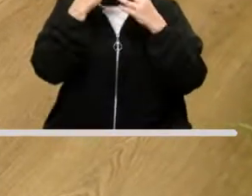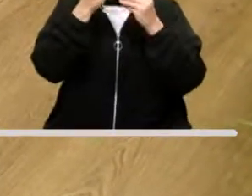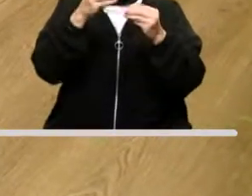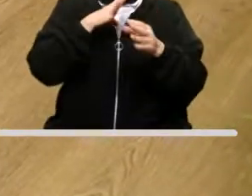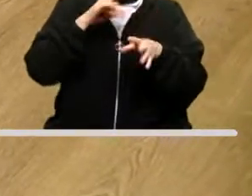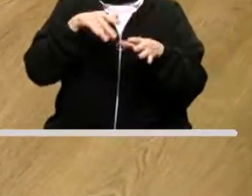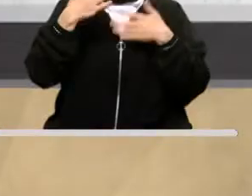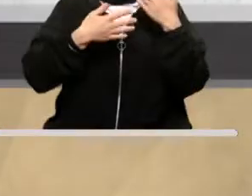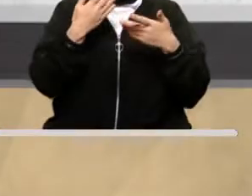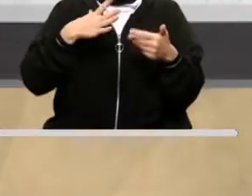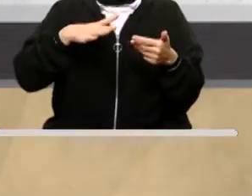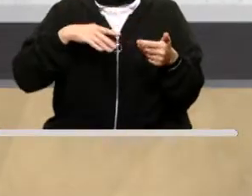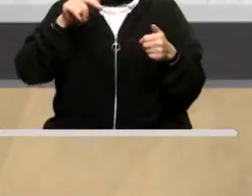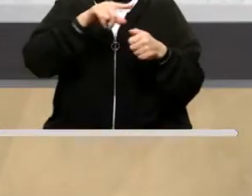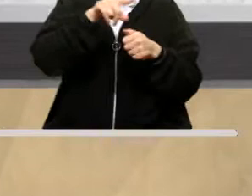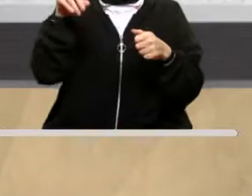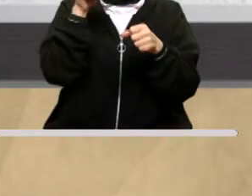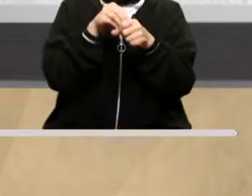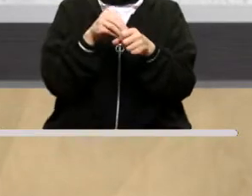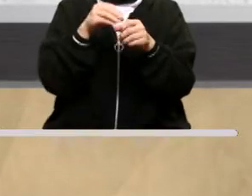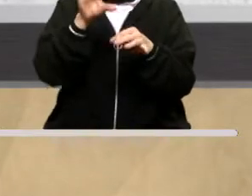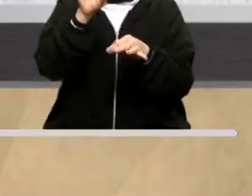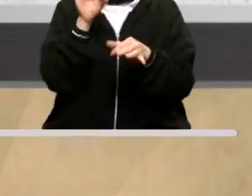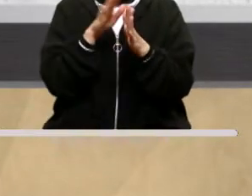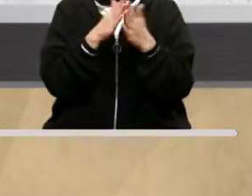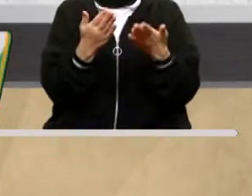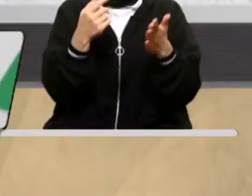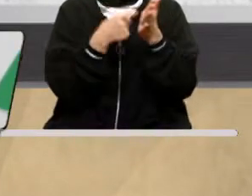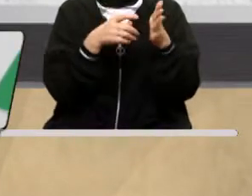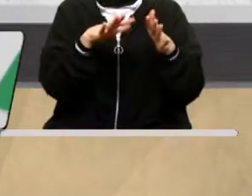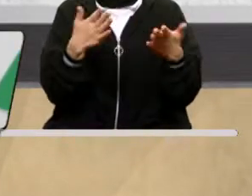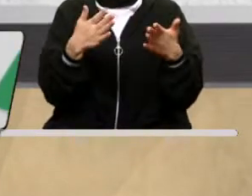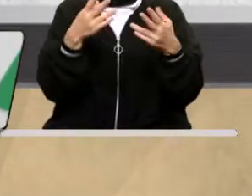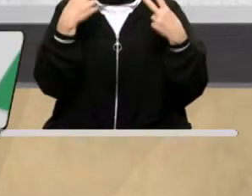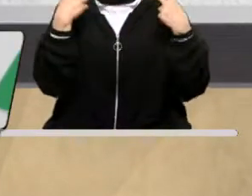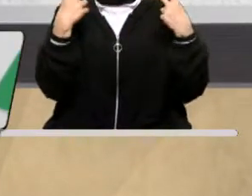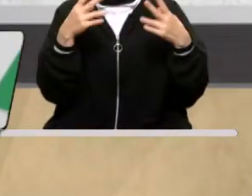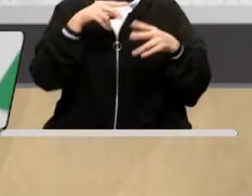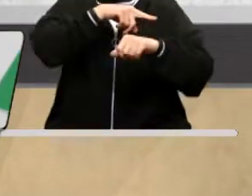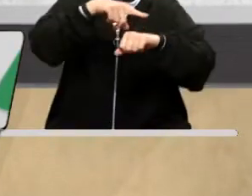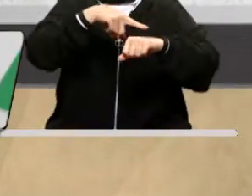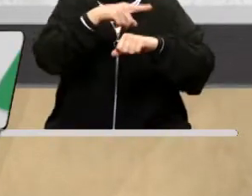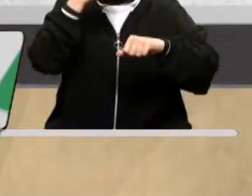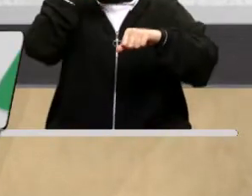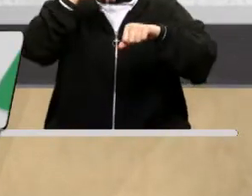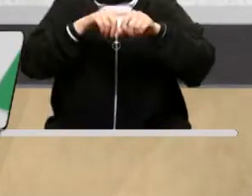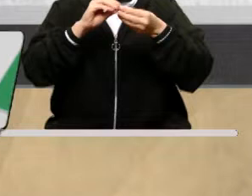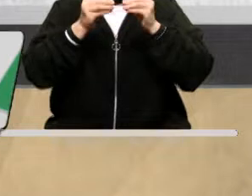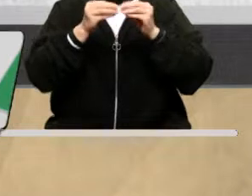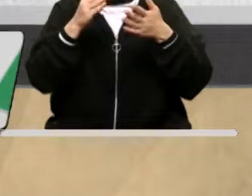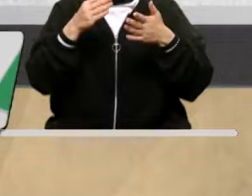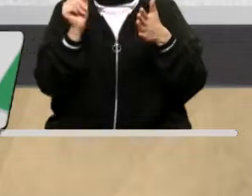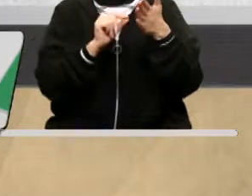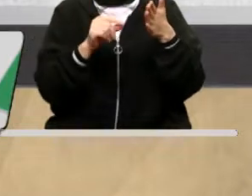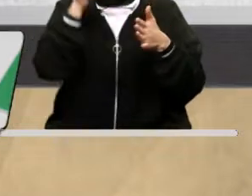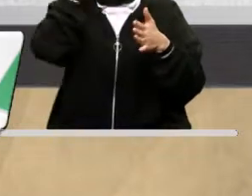lazım. Bugün sizler için seçtiğimiz kitabımızın ismi Modern Çağın İnanç Sorunları efendim. Editörü Doçent Doktor Fatih